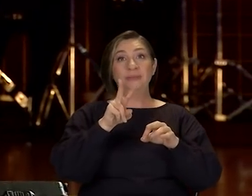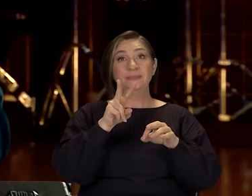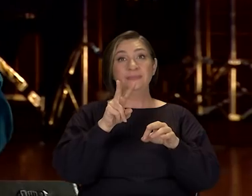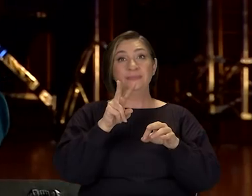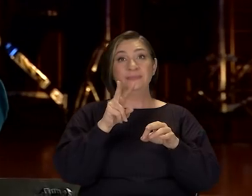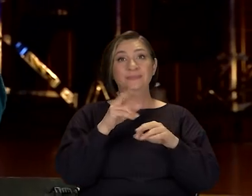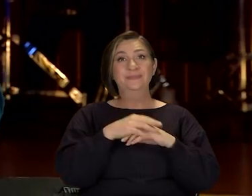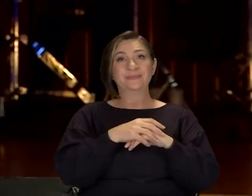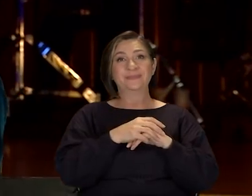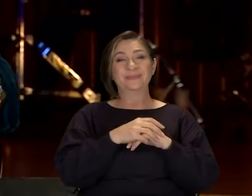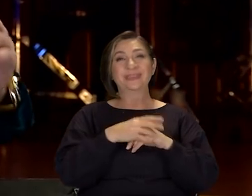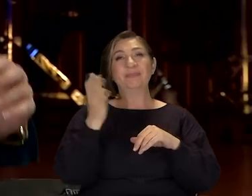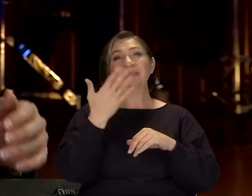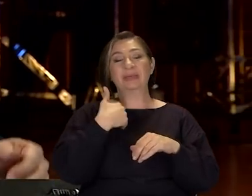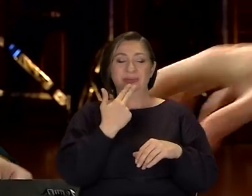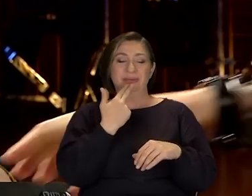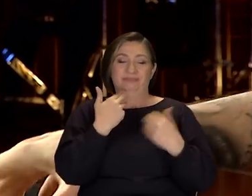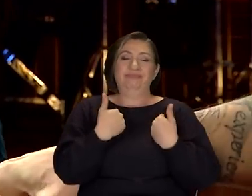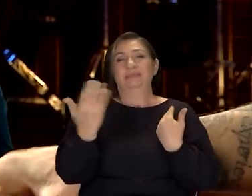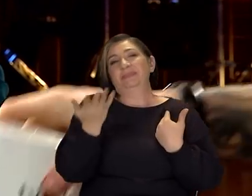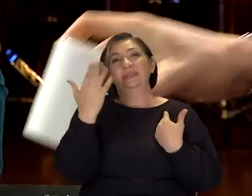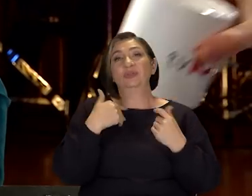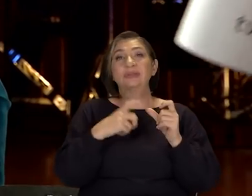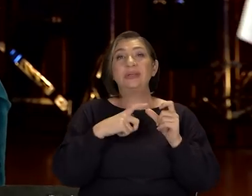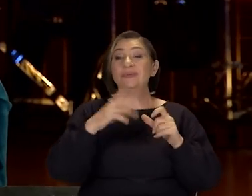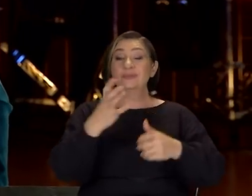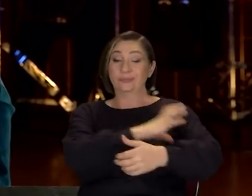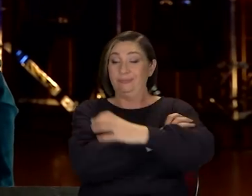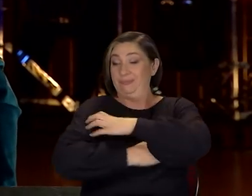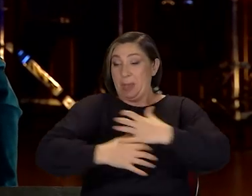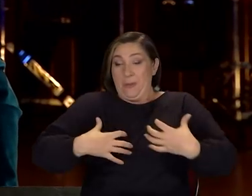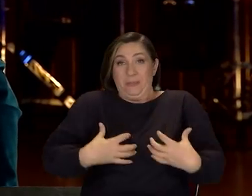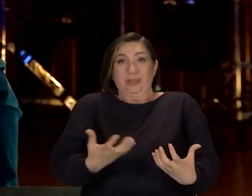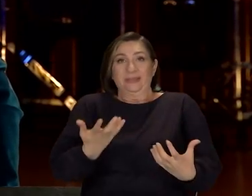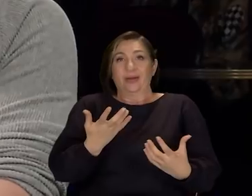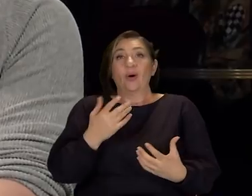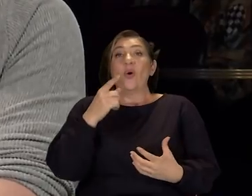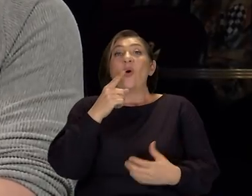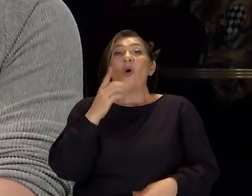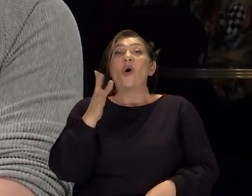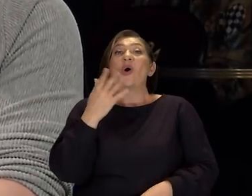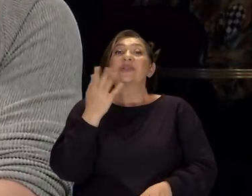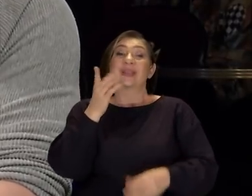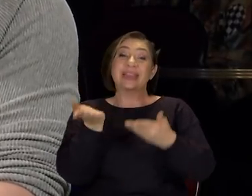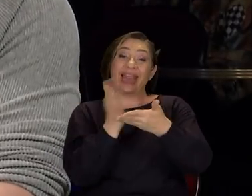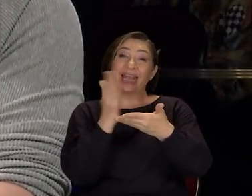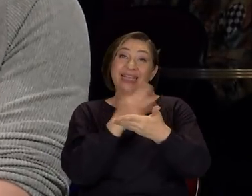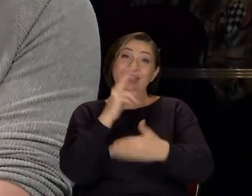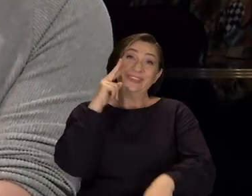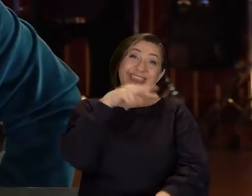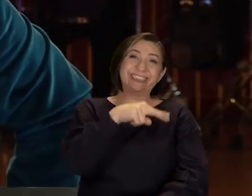ki... Ben kızım. Diyorum ki Sinan nerede onlar? Onu diyemem o zaman. Dergiye bakacaksın.